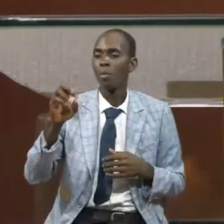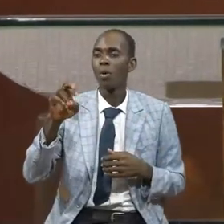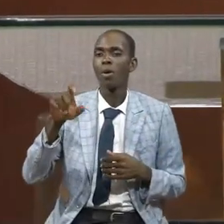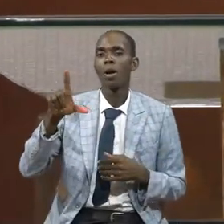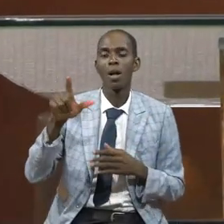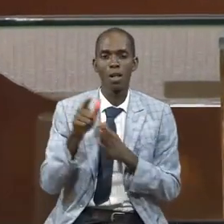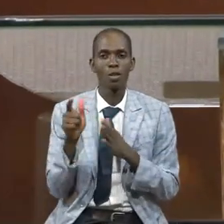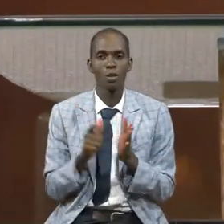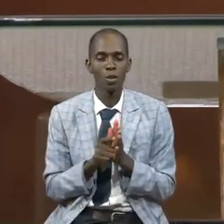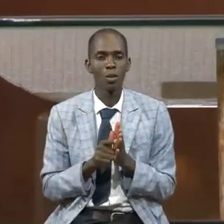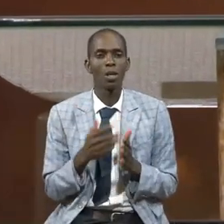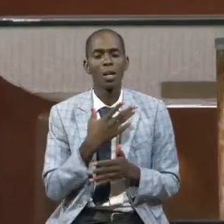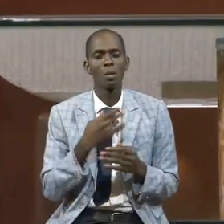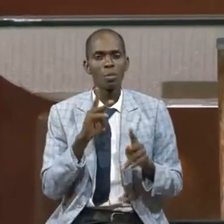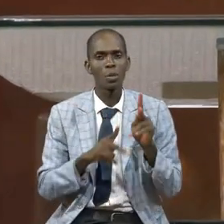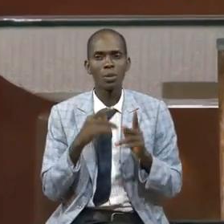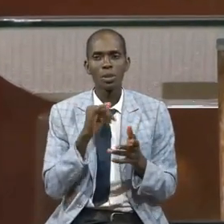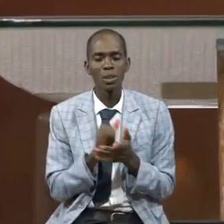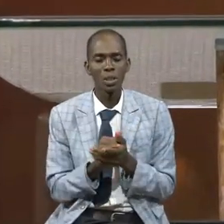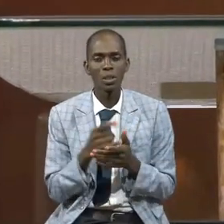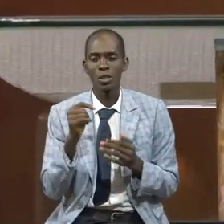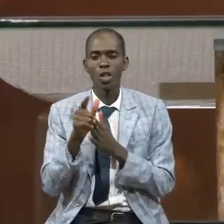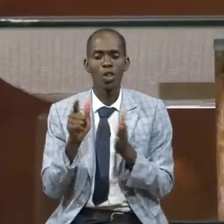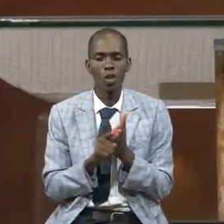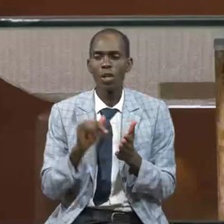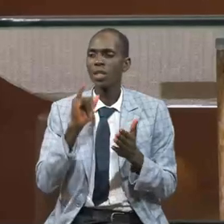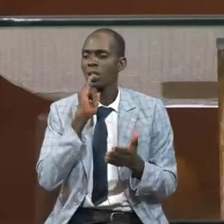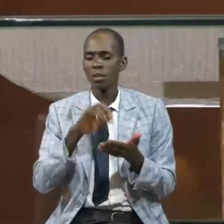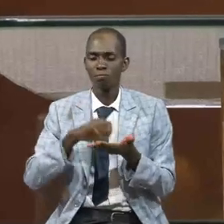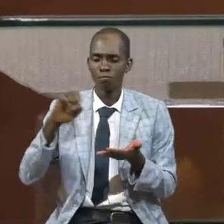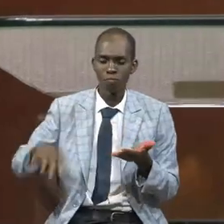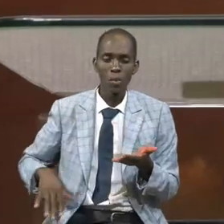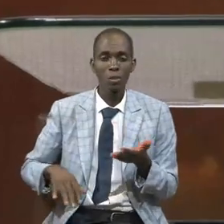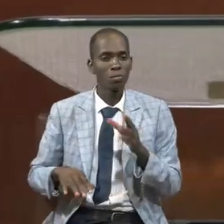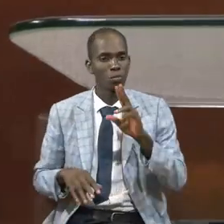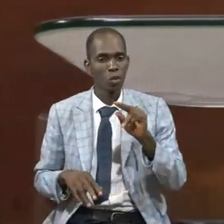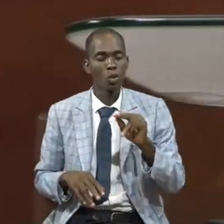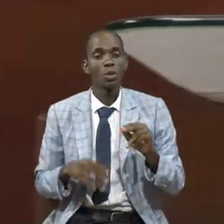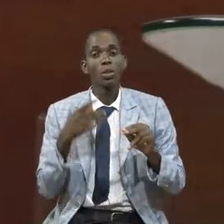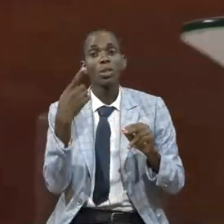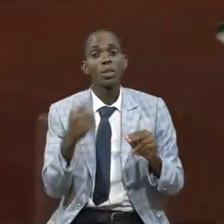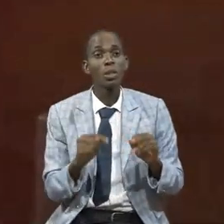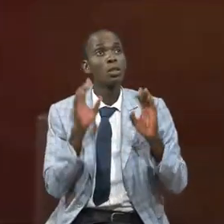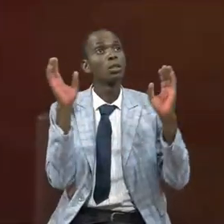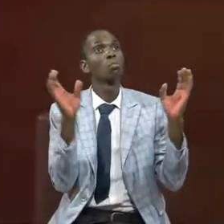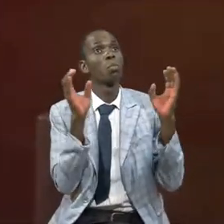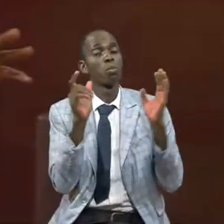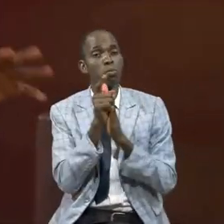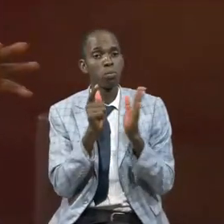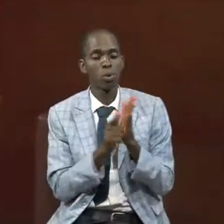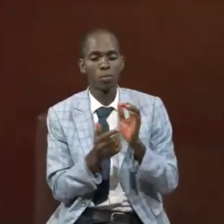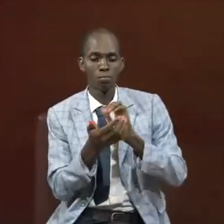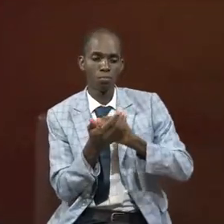l'amour, et que la loi est abolie, la loi cérémonielle est abolie. La loi qui